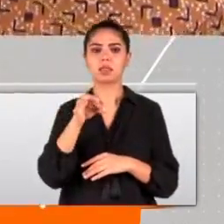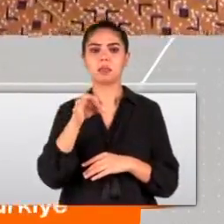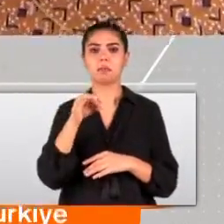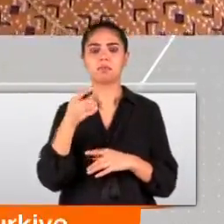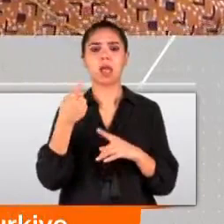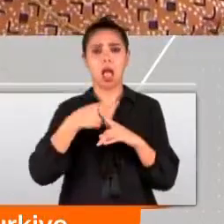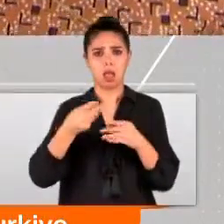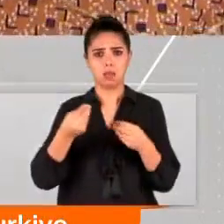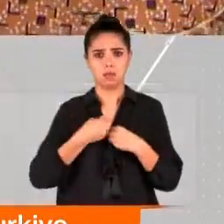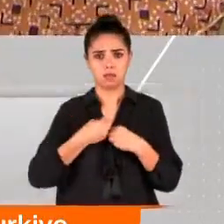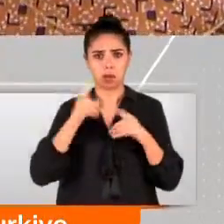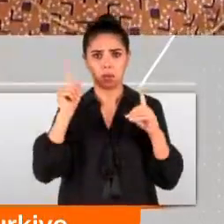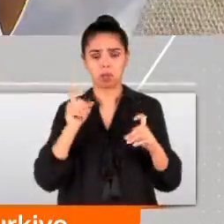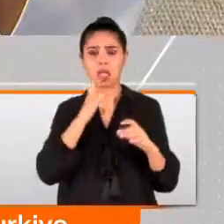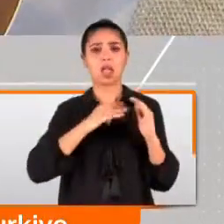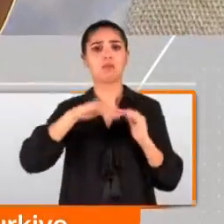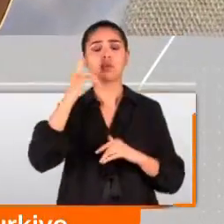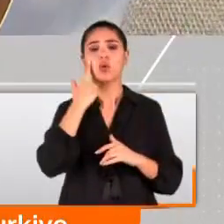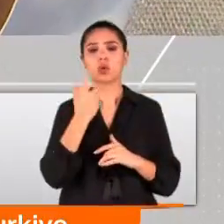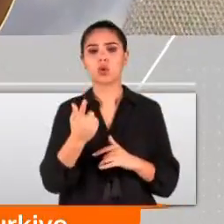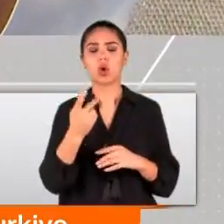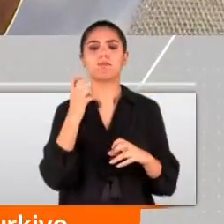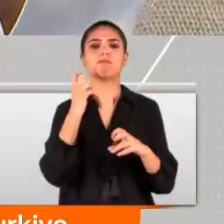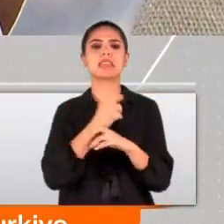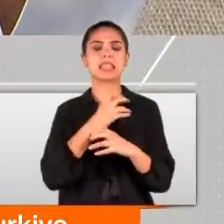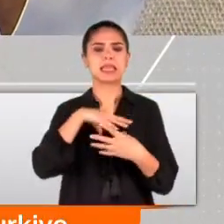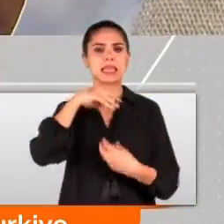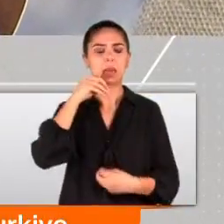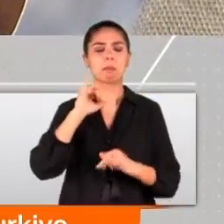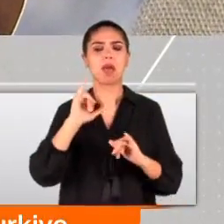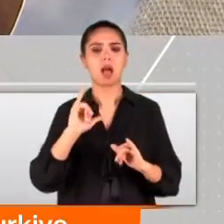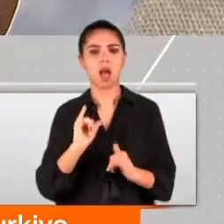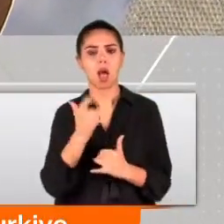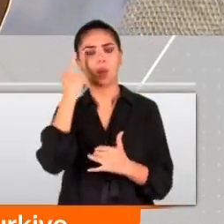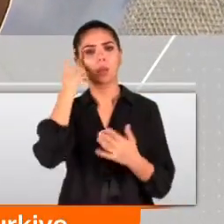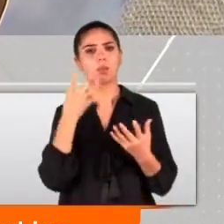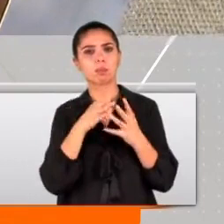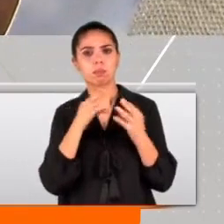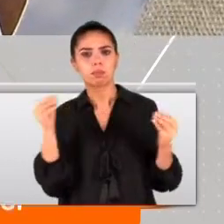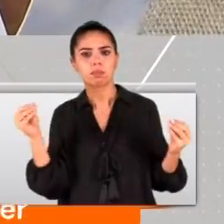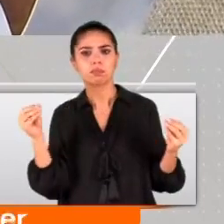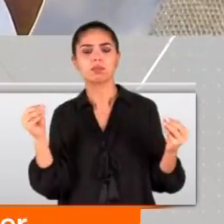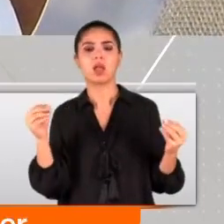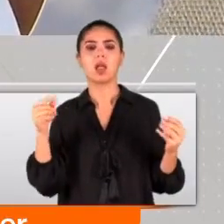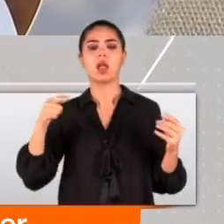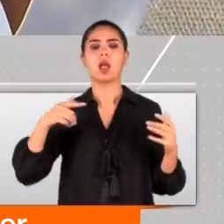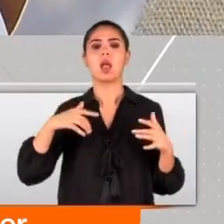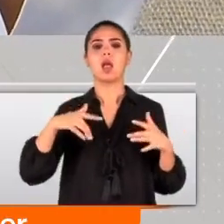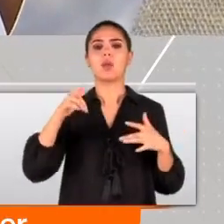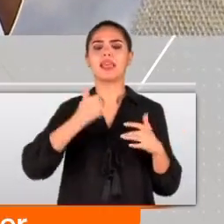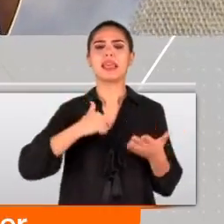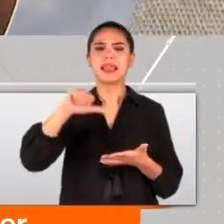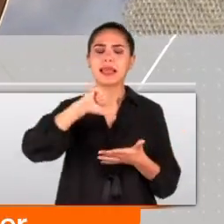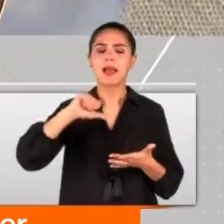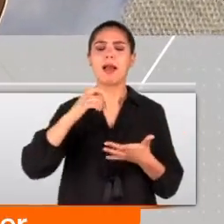sürede etki edecek insana, belli yaş grubuna? Sizde kemik ağrıları, unutkanlık, halsizlik, depresif durumlar, göbek belde yağlanma,